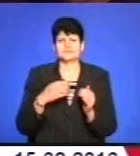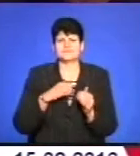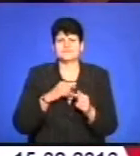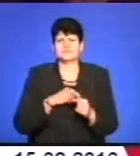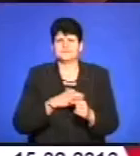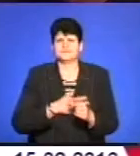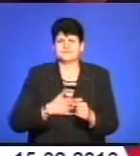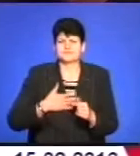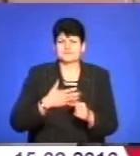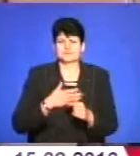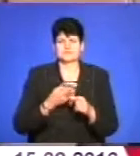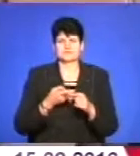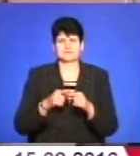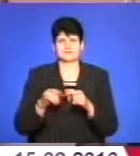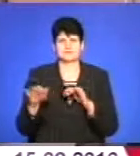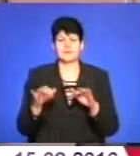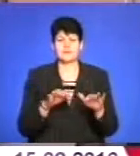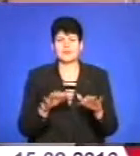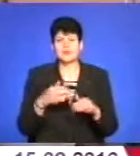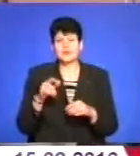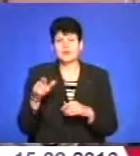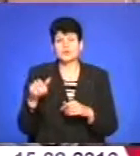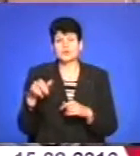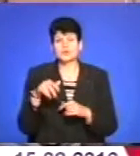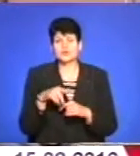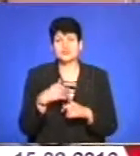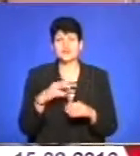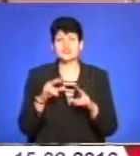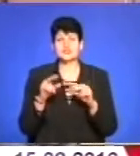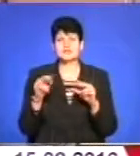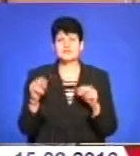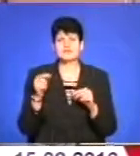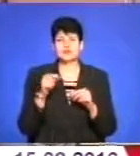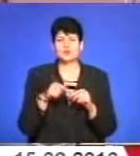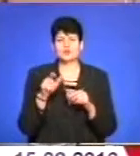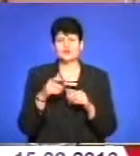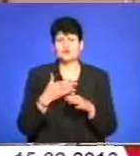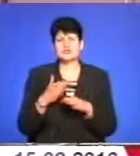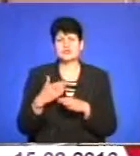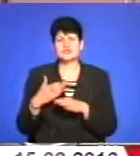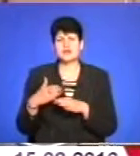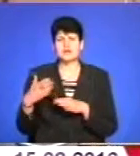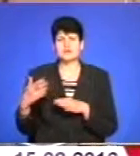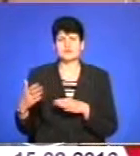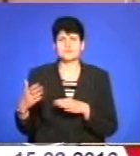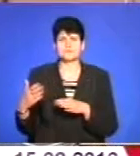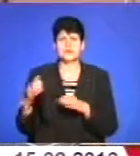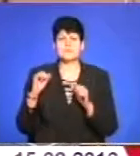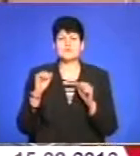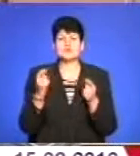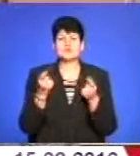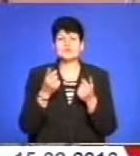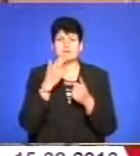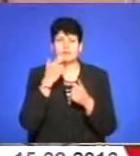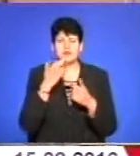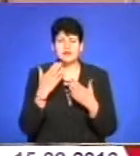що відбулися. Люди йдуть, я щаслива від того, що все-таки з часом, може ми десь